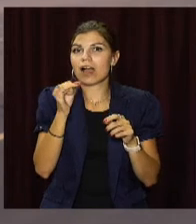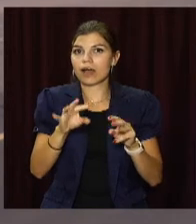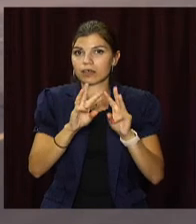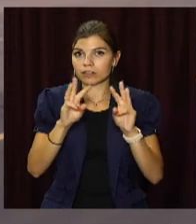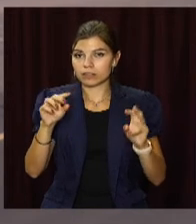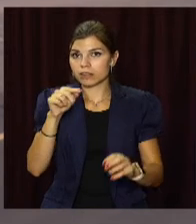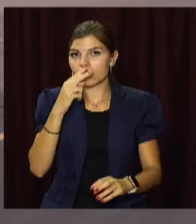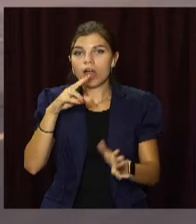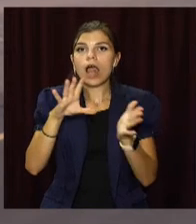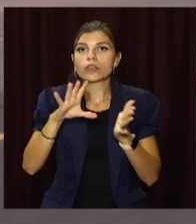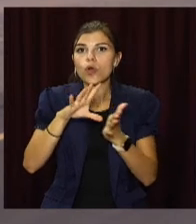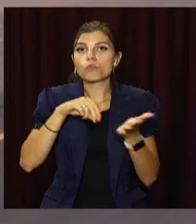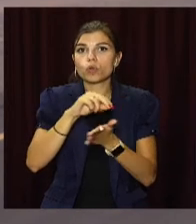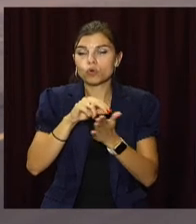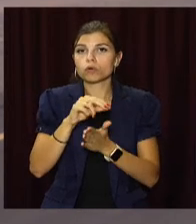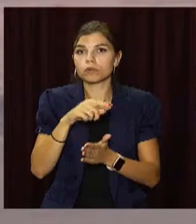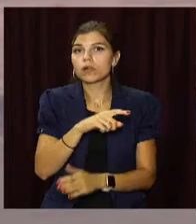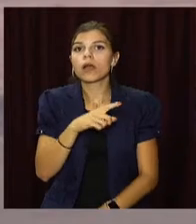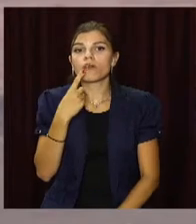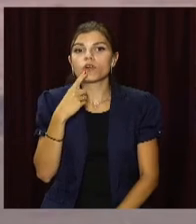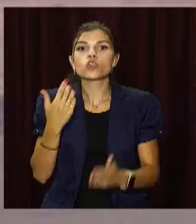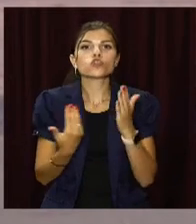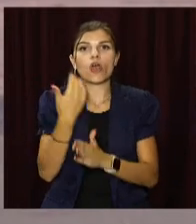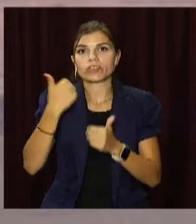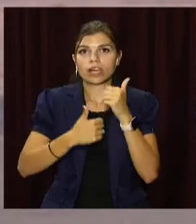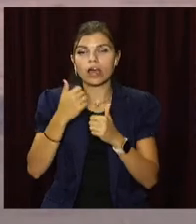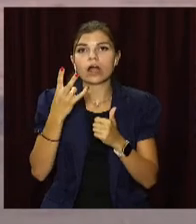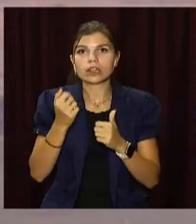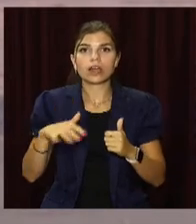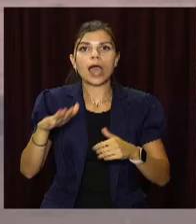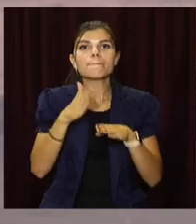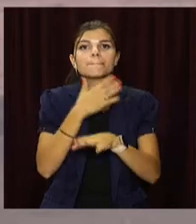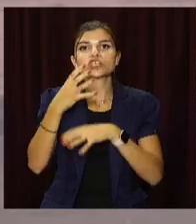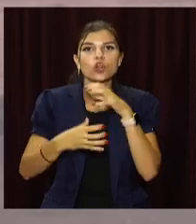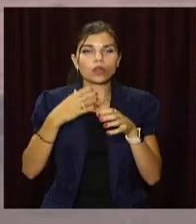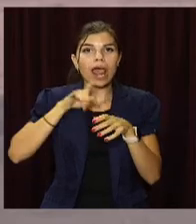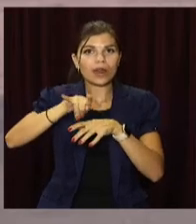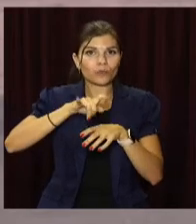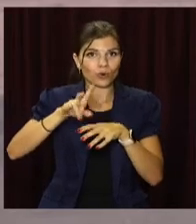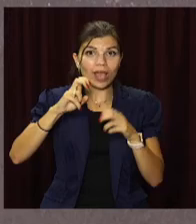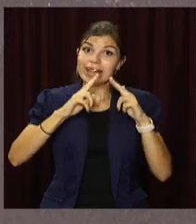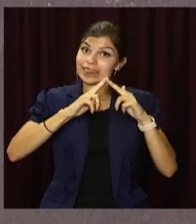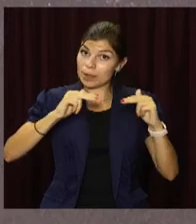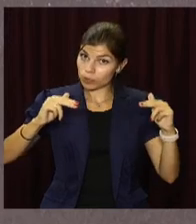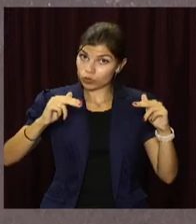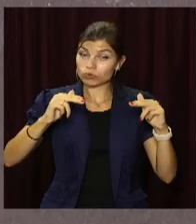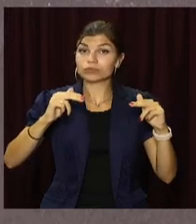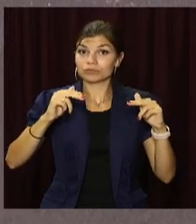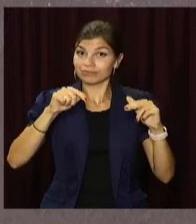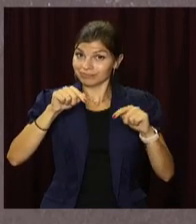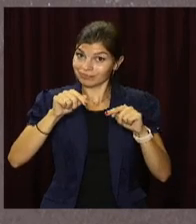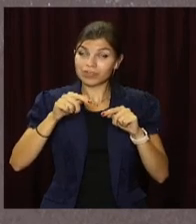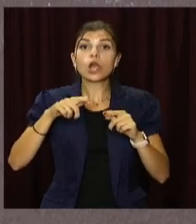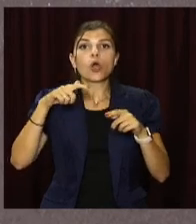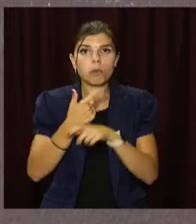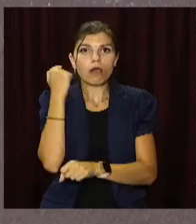електронних закупівель «Прозоро». Там оголосили новий тендер на спорудження міжнародного аеропорту Дніпропетровськ. І тепер знову